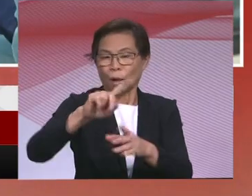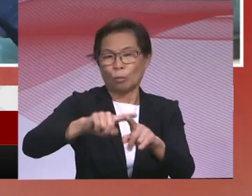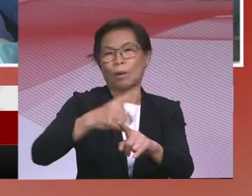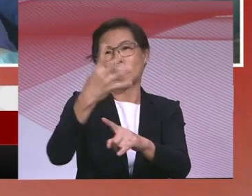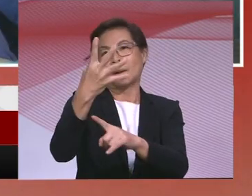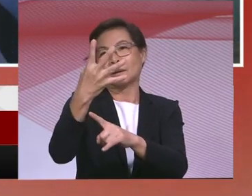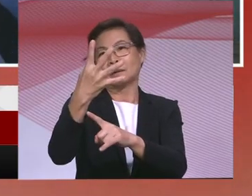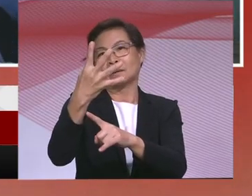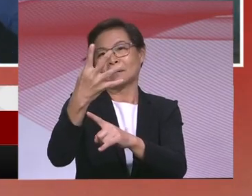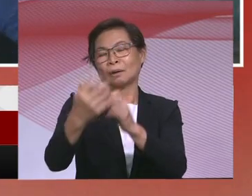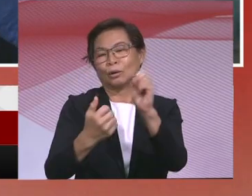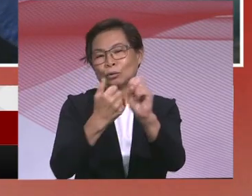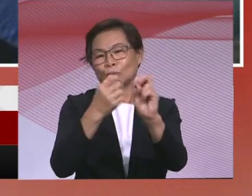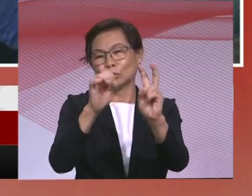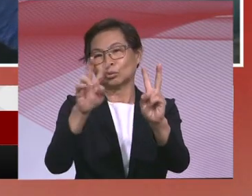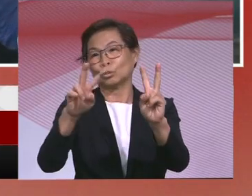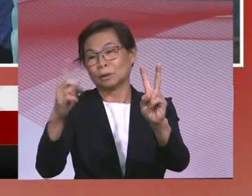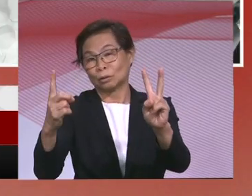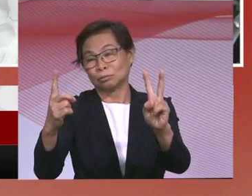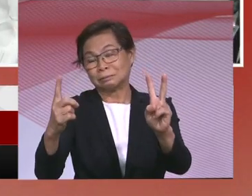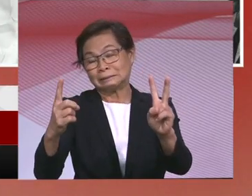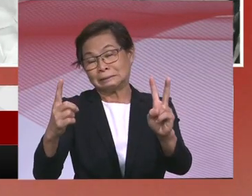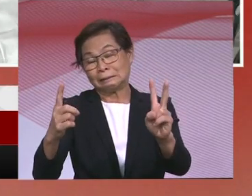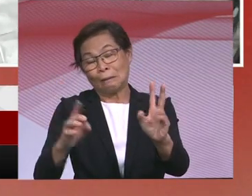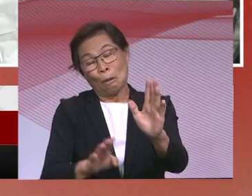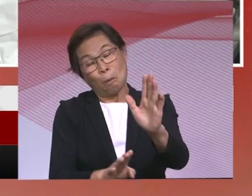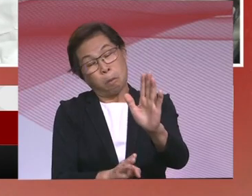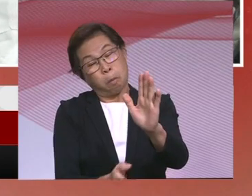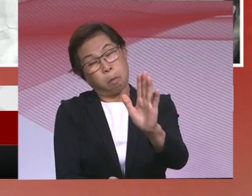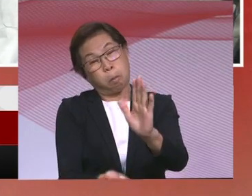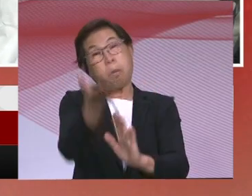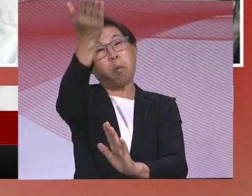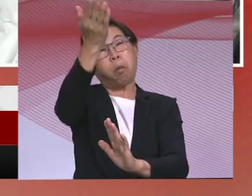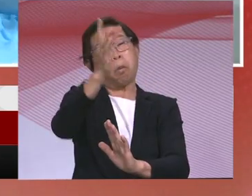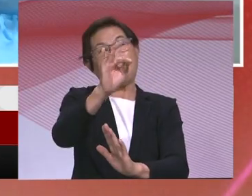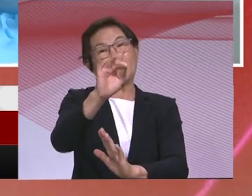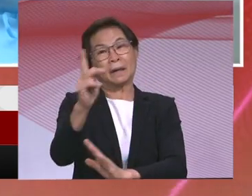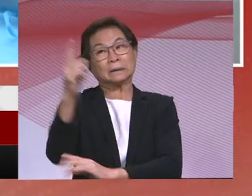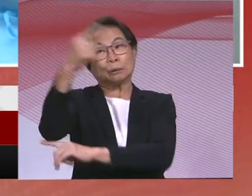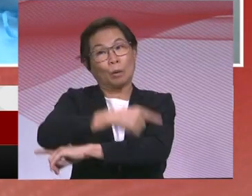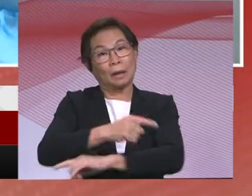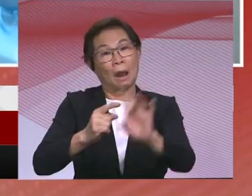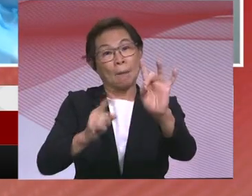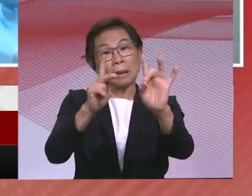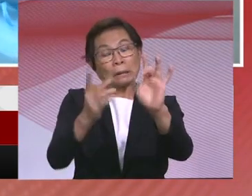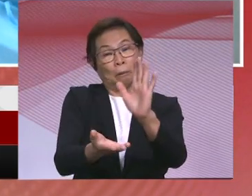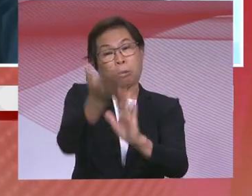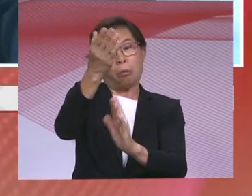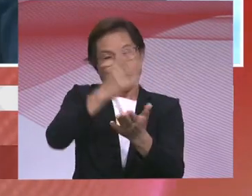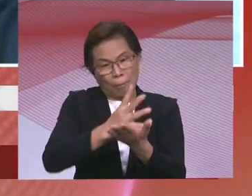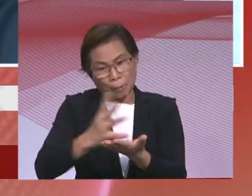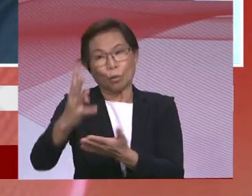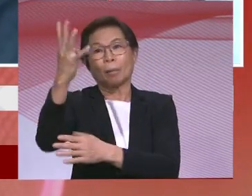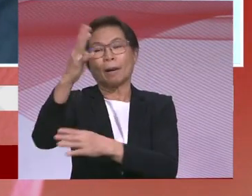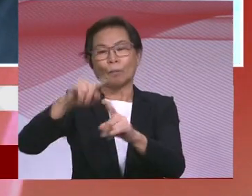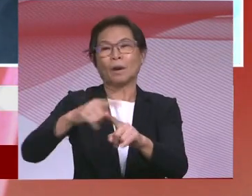EPL 2021 dan akan melonjak kepada 8000 kisari pada minggu ke-4